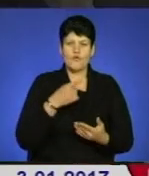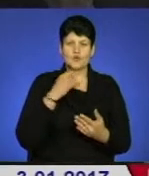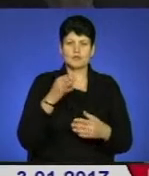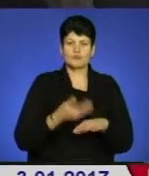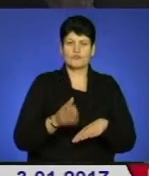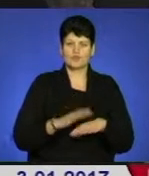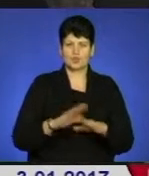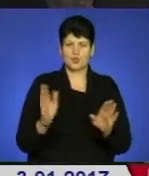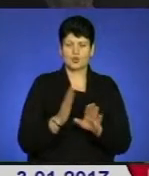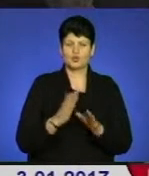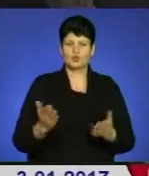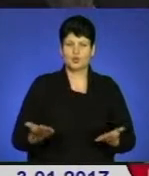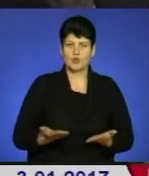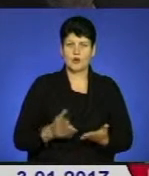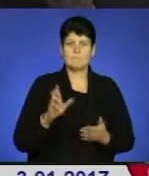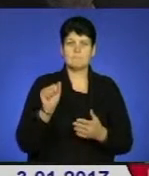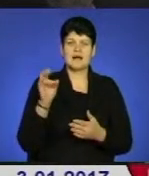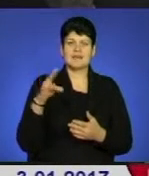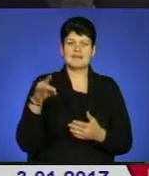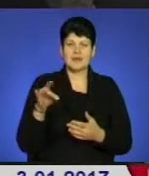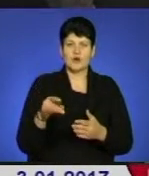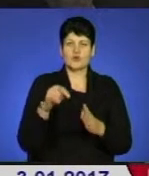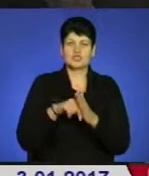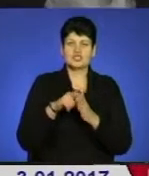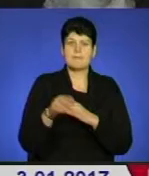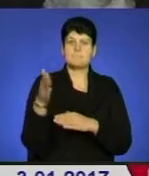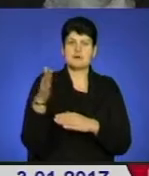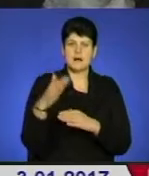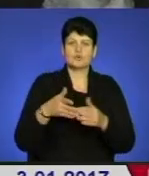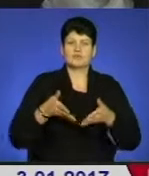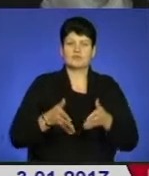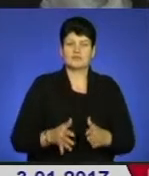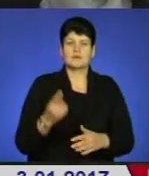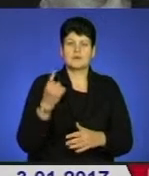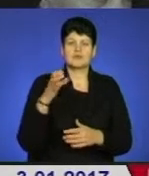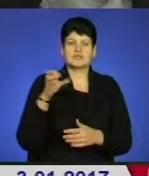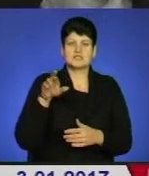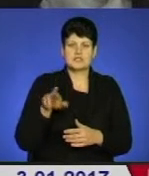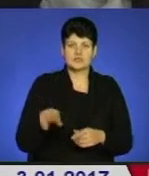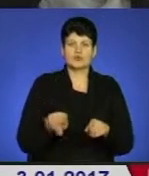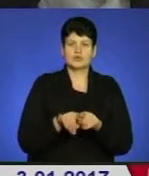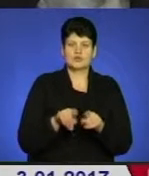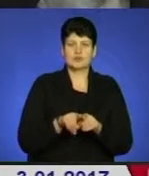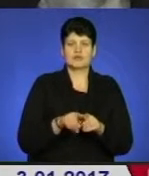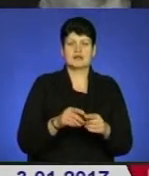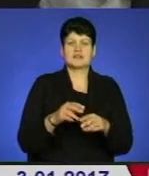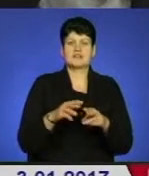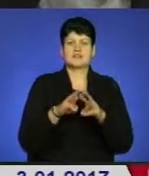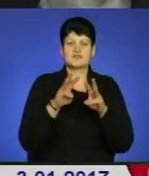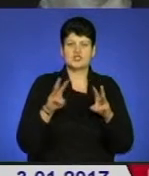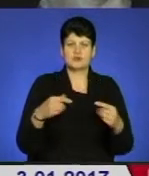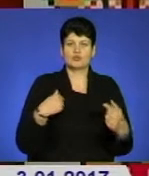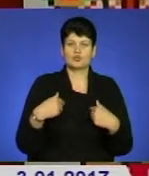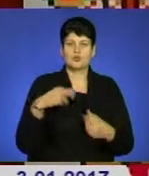борця. Бандера означає прапор. Народився він 1 січня, у день, коли народився і священомученик Боніфацій, який